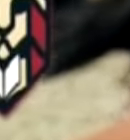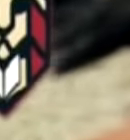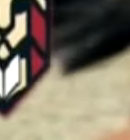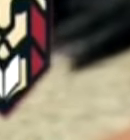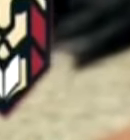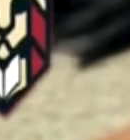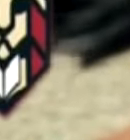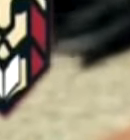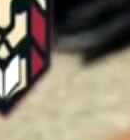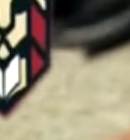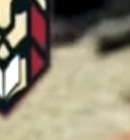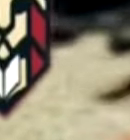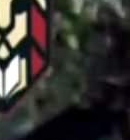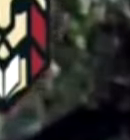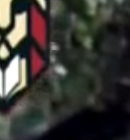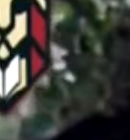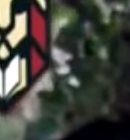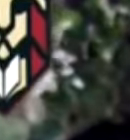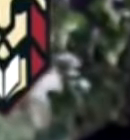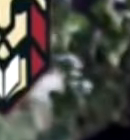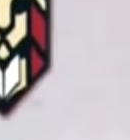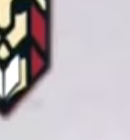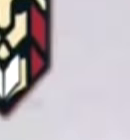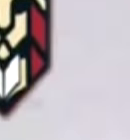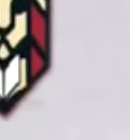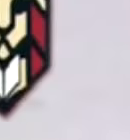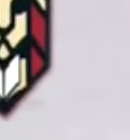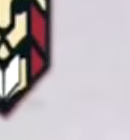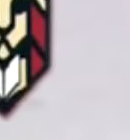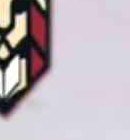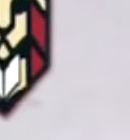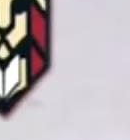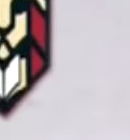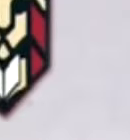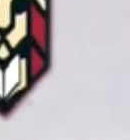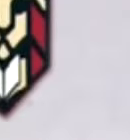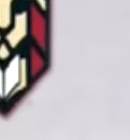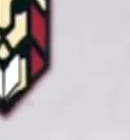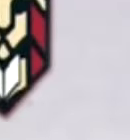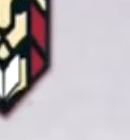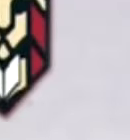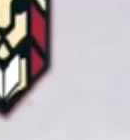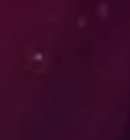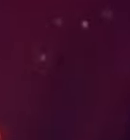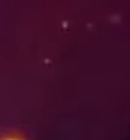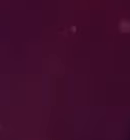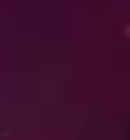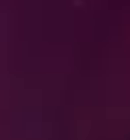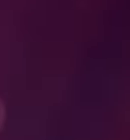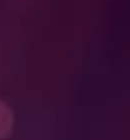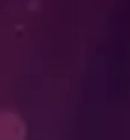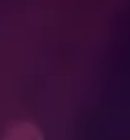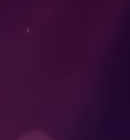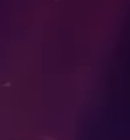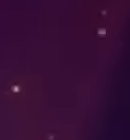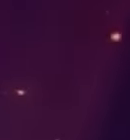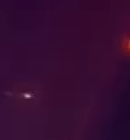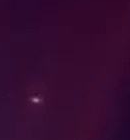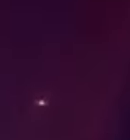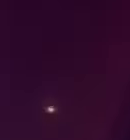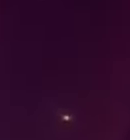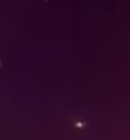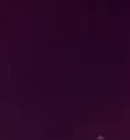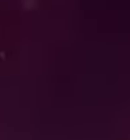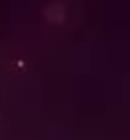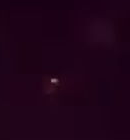Lakini kama ukijua kila mtu atarudi alipotoka. Bali umefanya nini? Si wewe unavyofikiria kaka. Your talent, dedication and